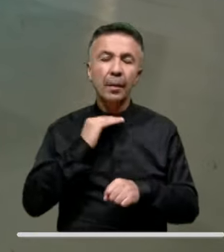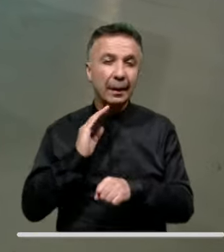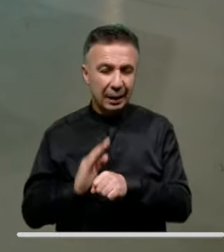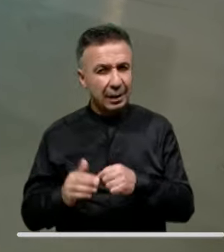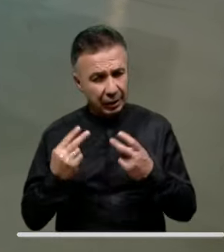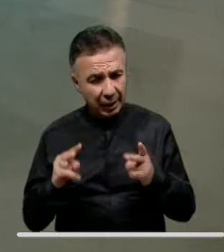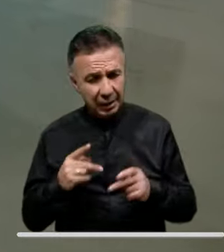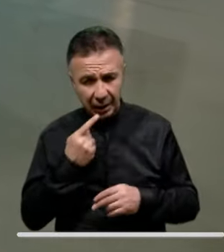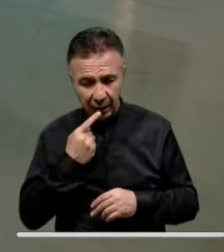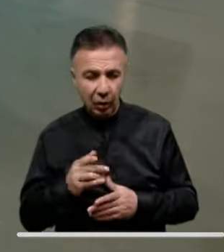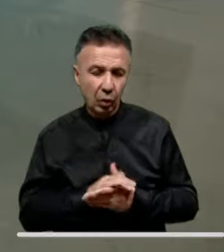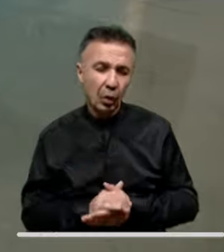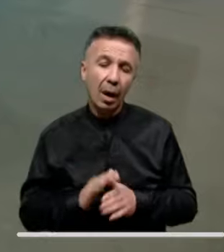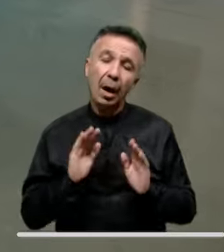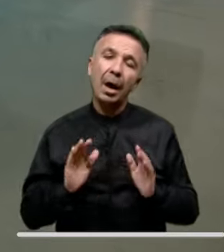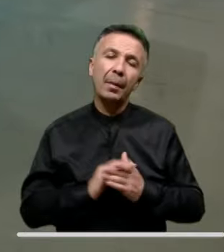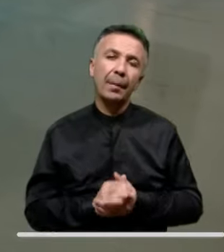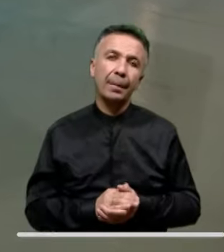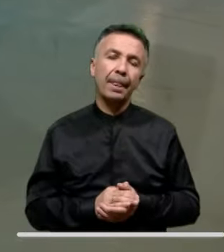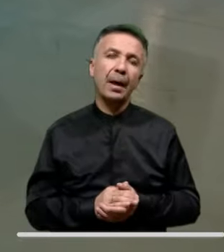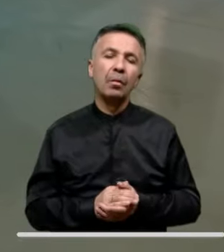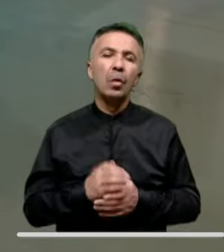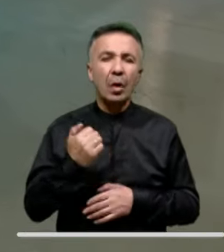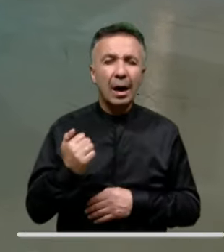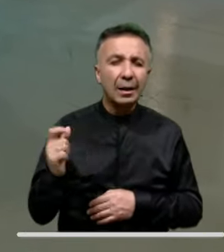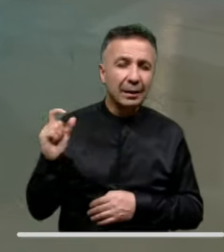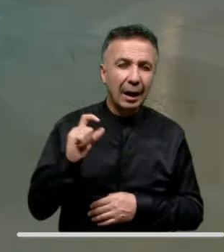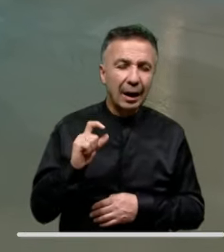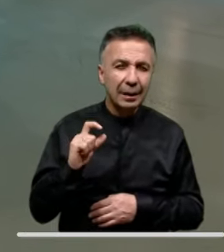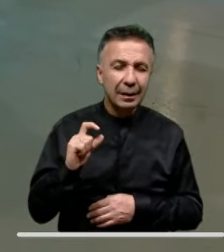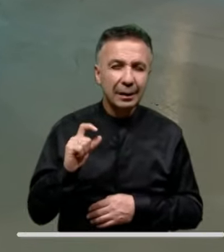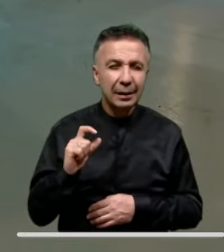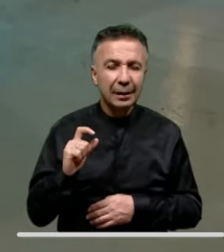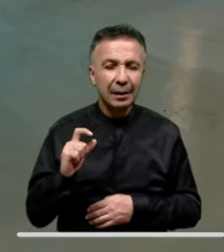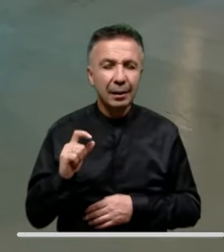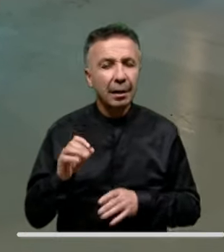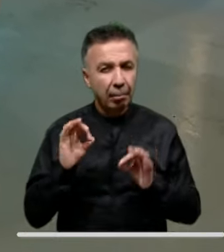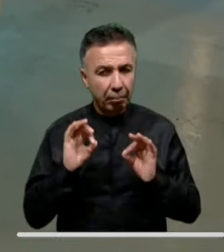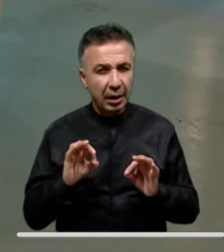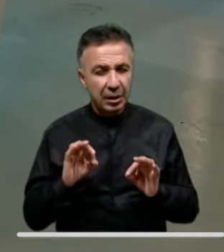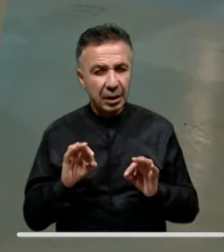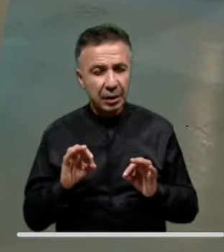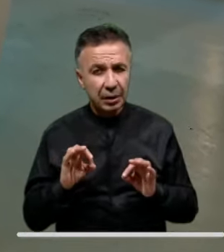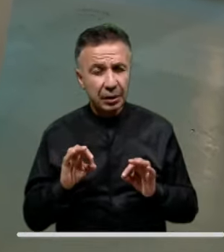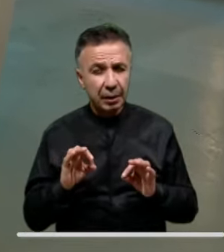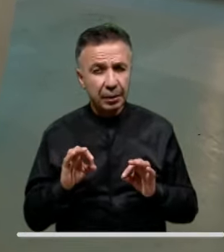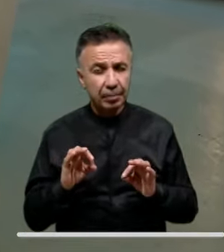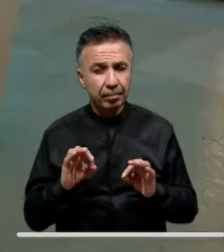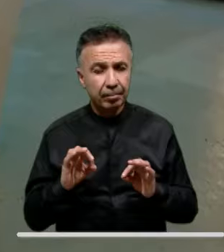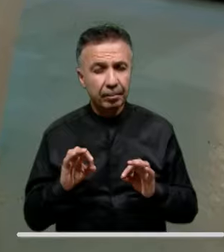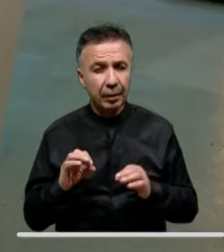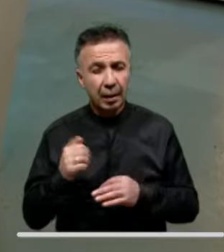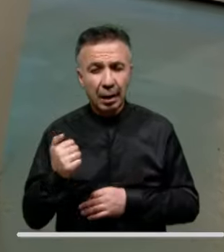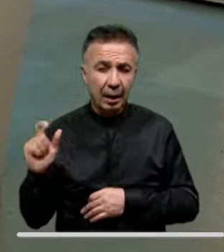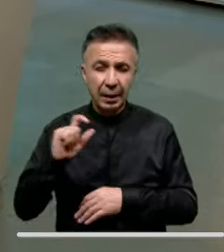diye geçiyor kitaplarımızda. Ama bu 6 ay kaydı 6 ay başlangıcıyla mı 6